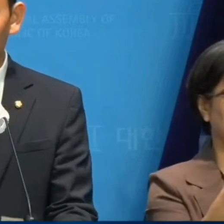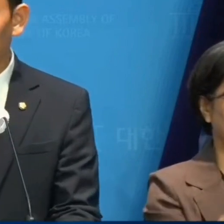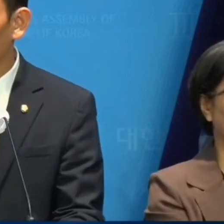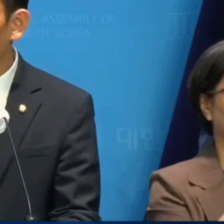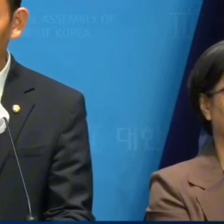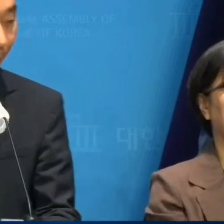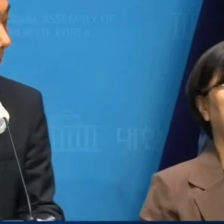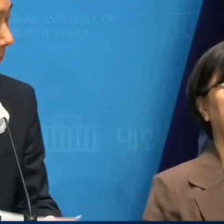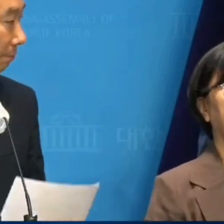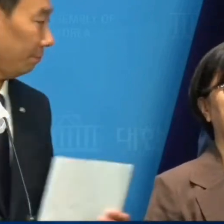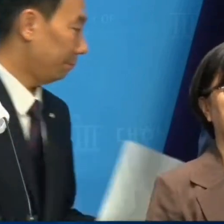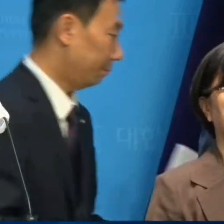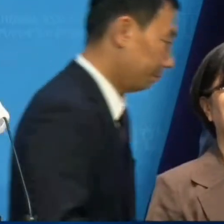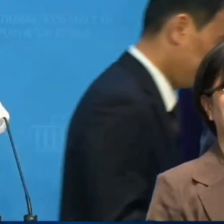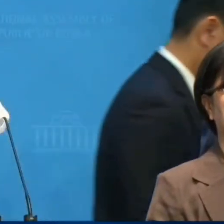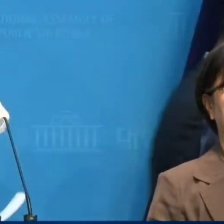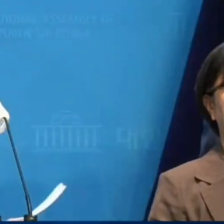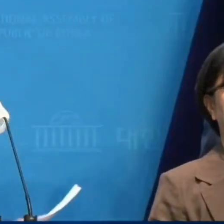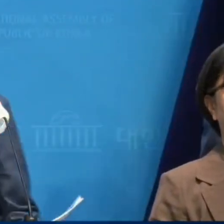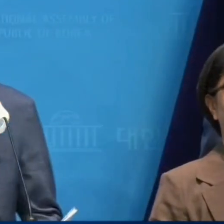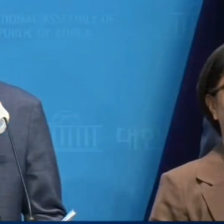구성했습니다.